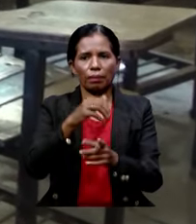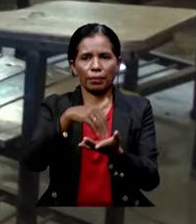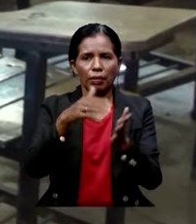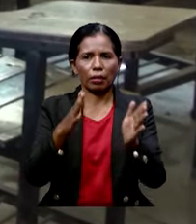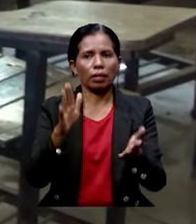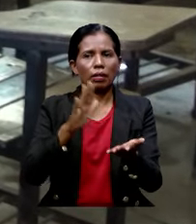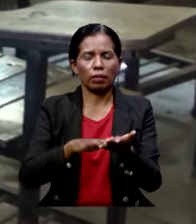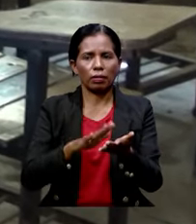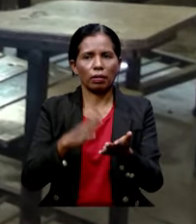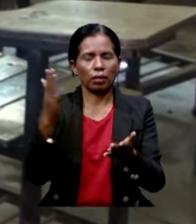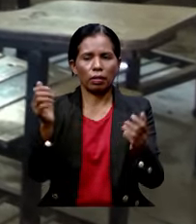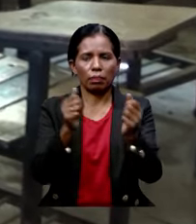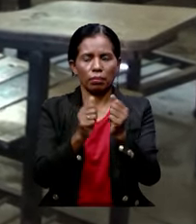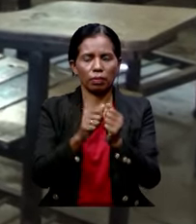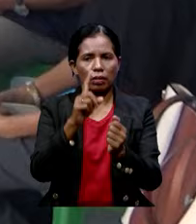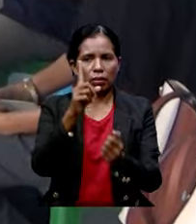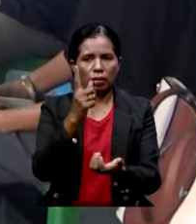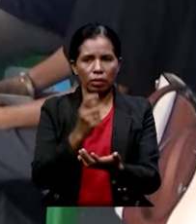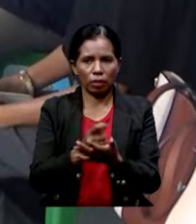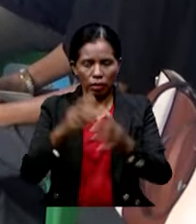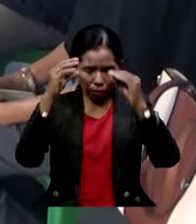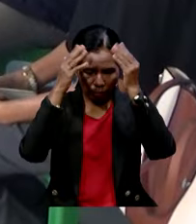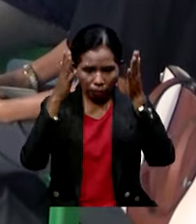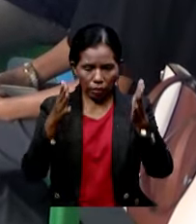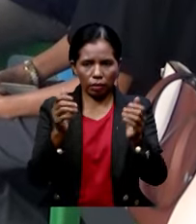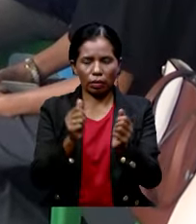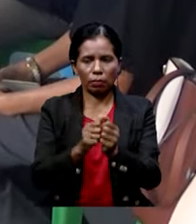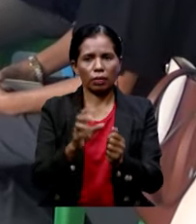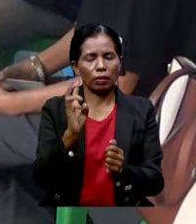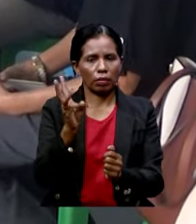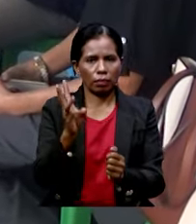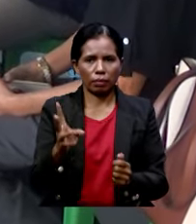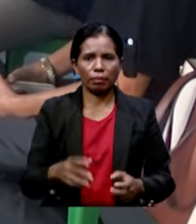escola finantil hamutuk rihuni da resing no profesores nang nul resin abrang amral ziamen.